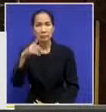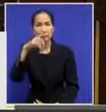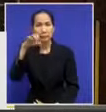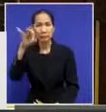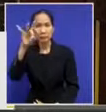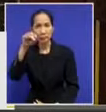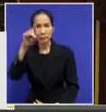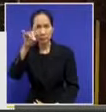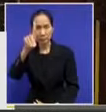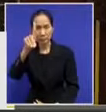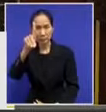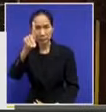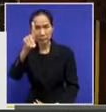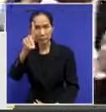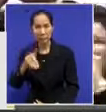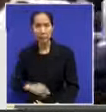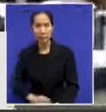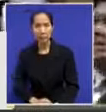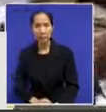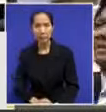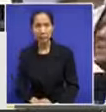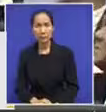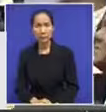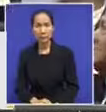181พลเอกดนัย